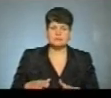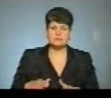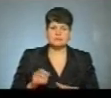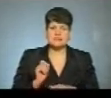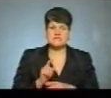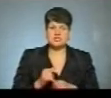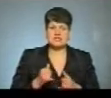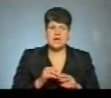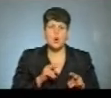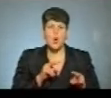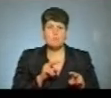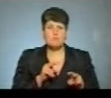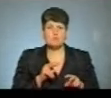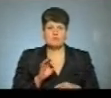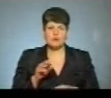опікунів, для